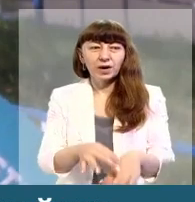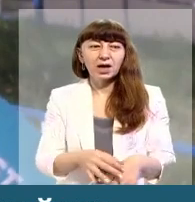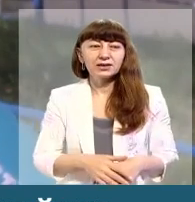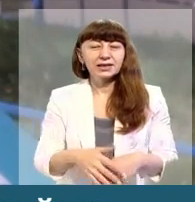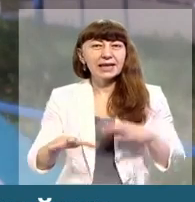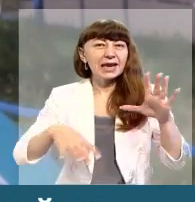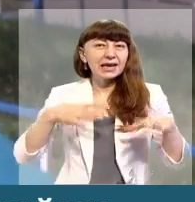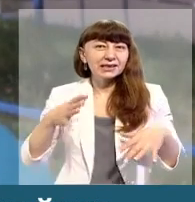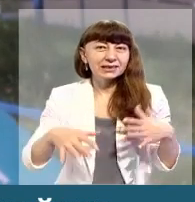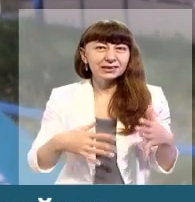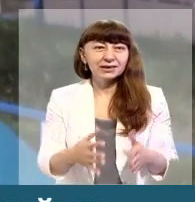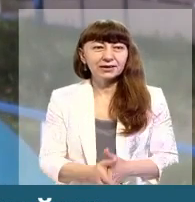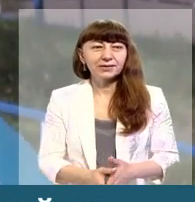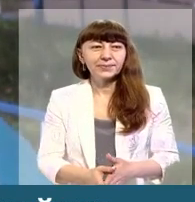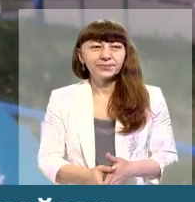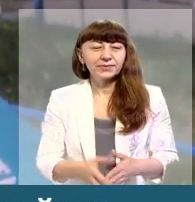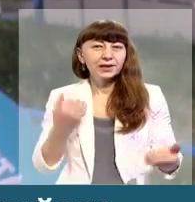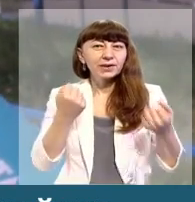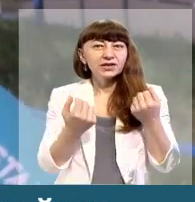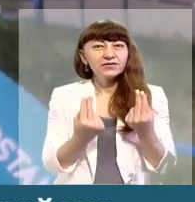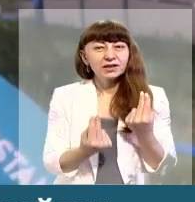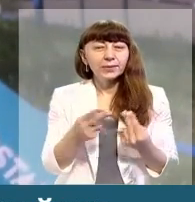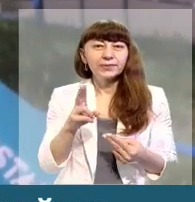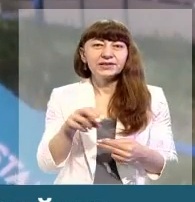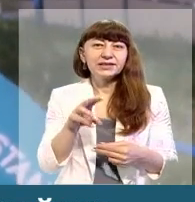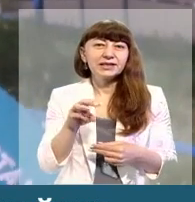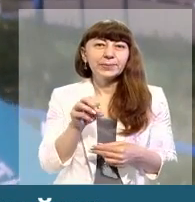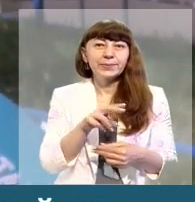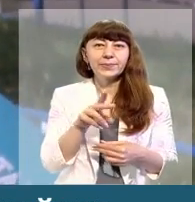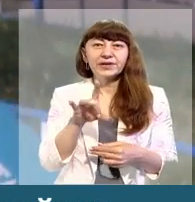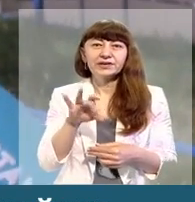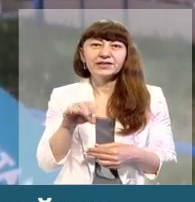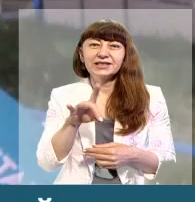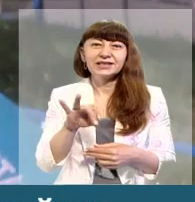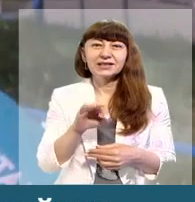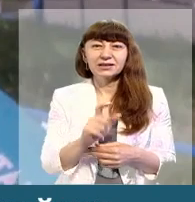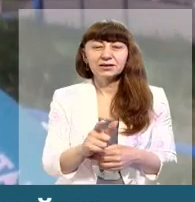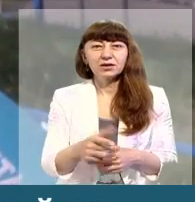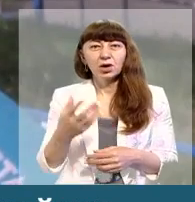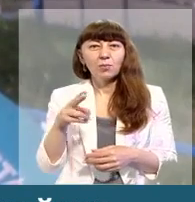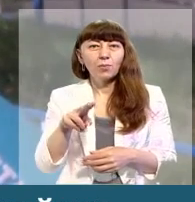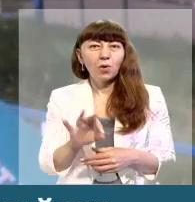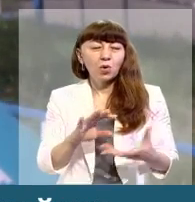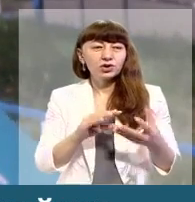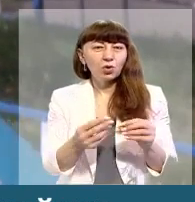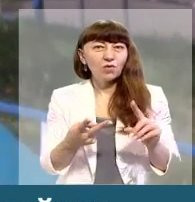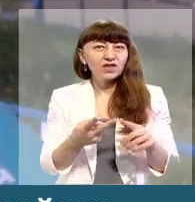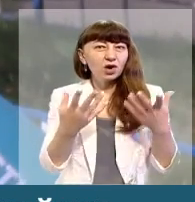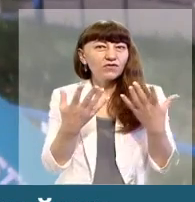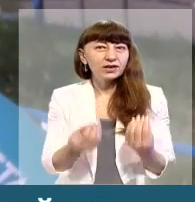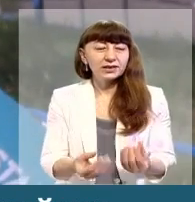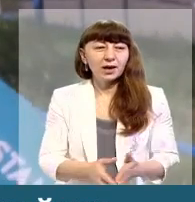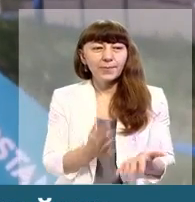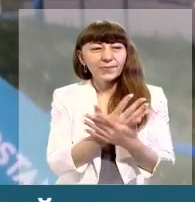проходить тренинги, спортивные игры, тимбилдинги и так далее. По итогу второго дня